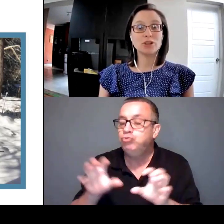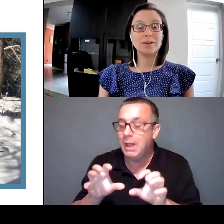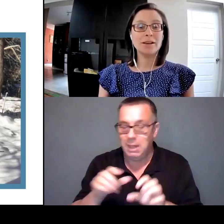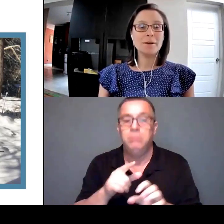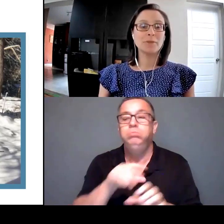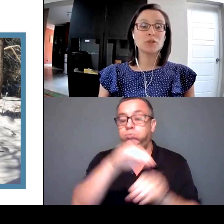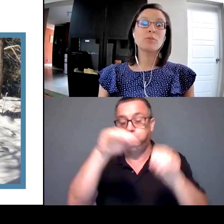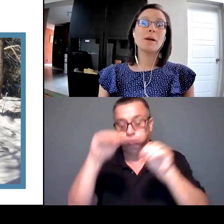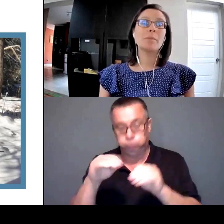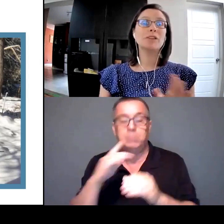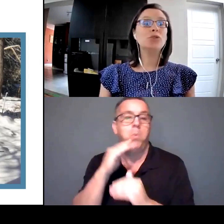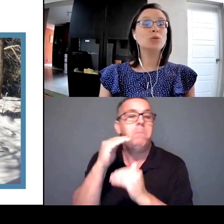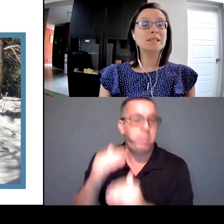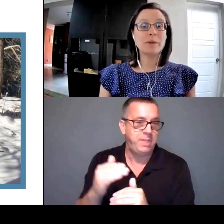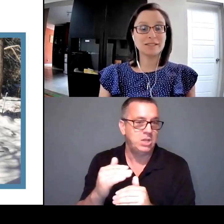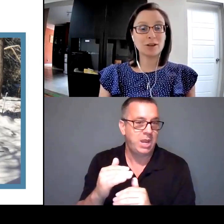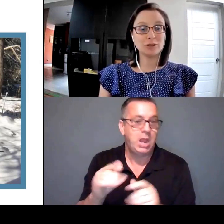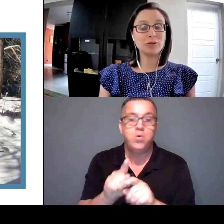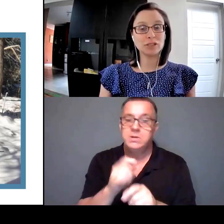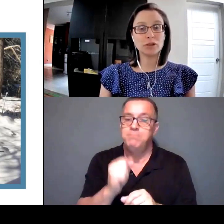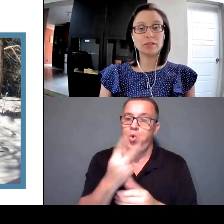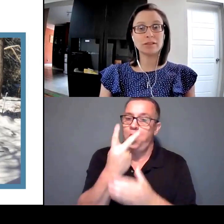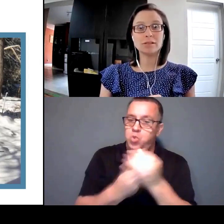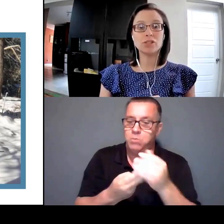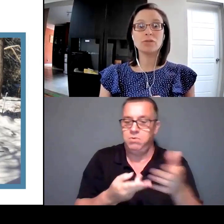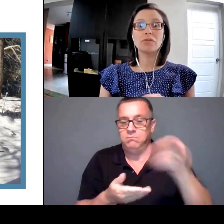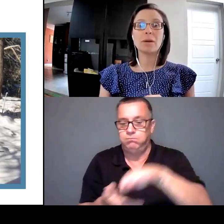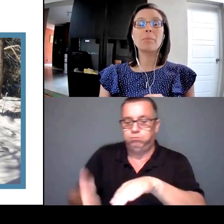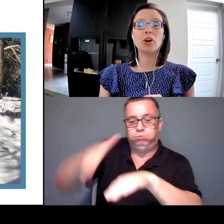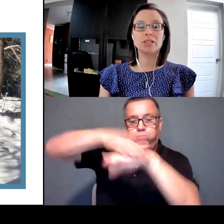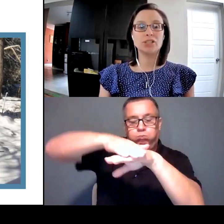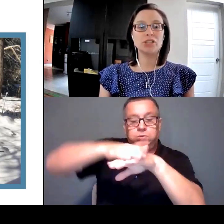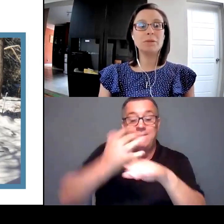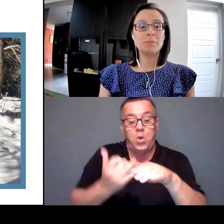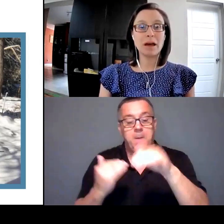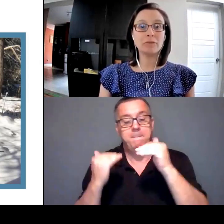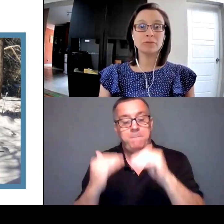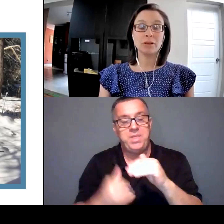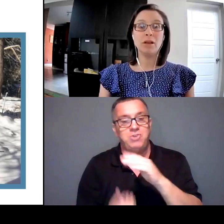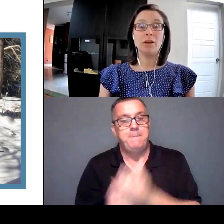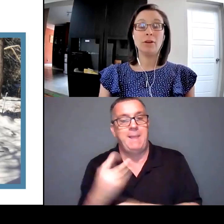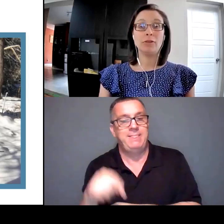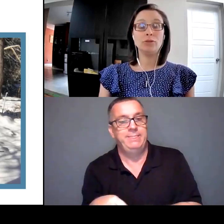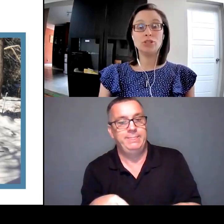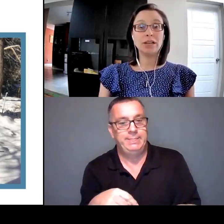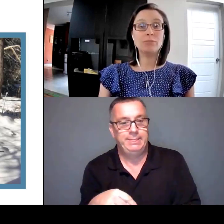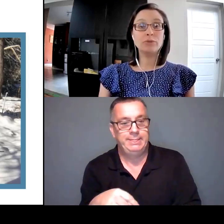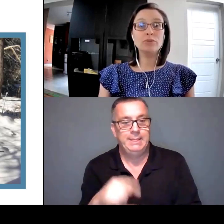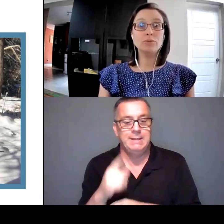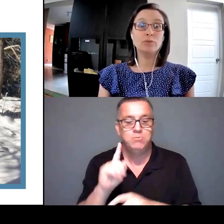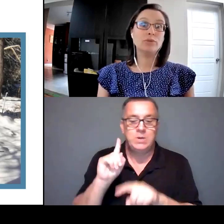faibles gelées. Je peux même en mettre 2 épaisseurs de couverture flottante si je veux vraiment protéger mes plantes d'une